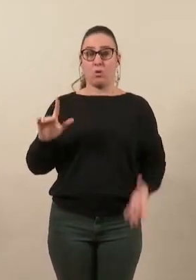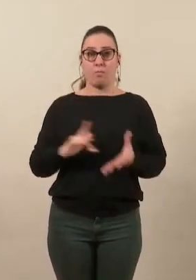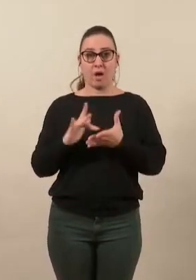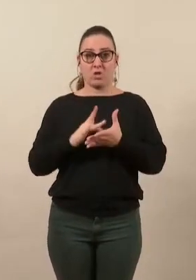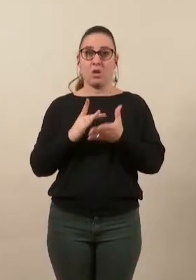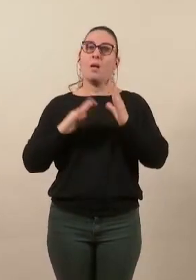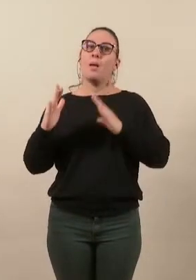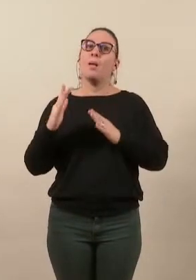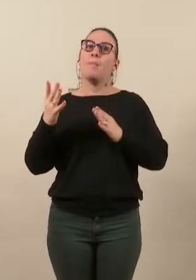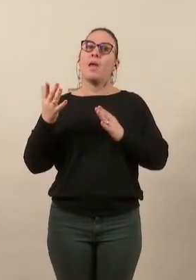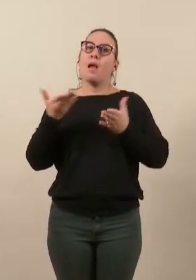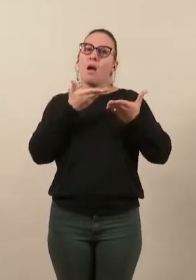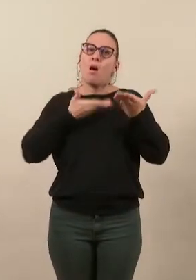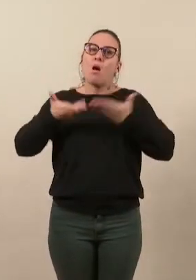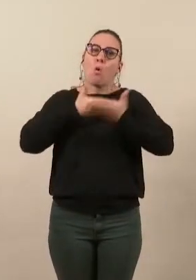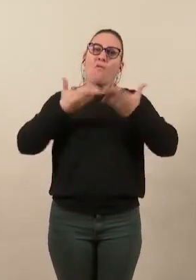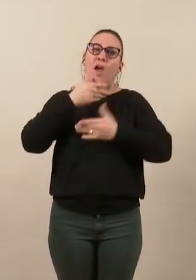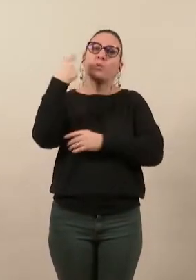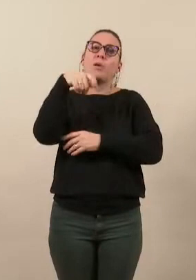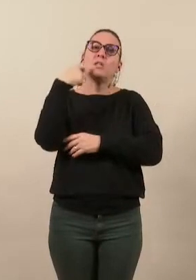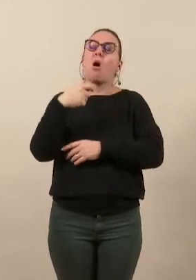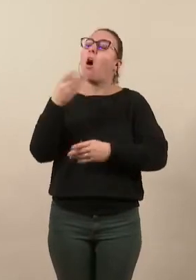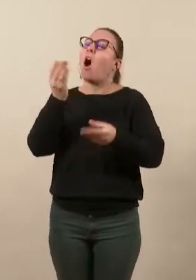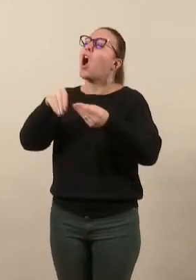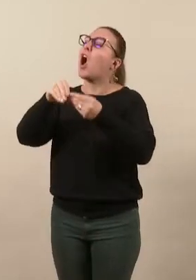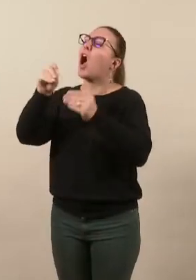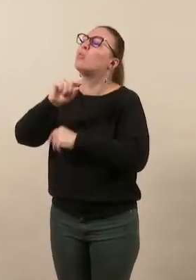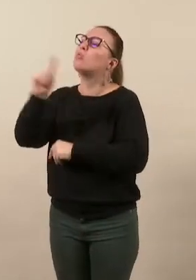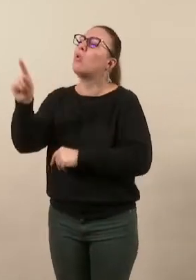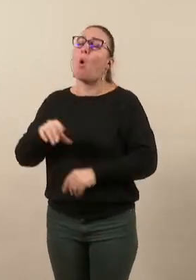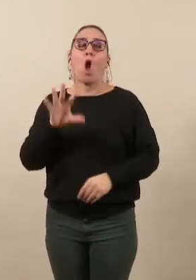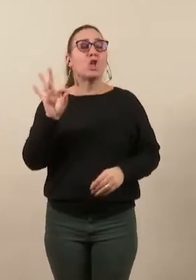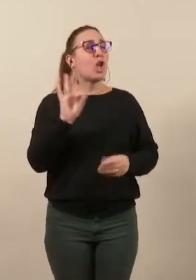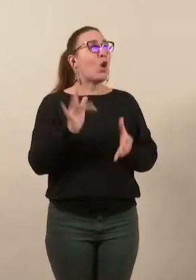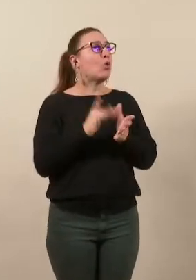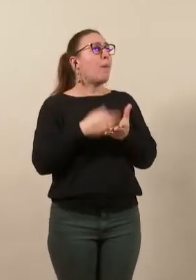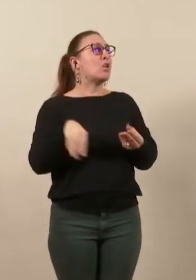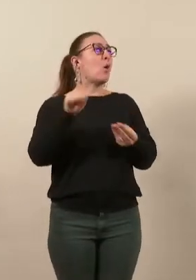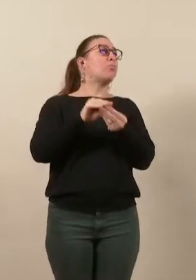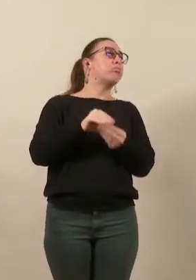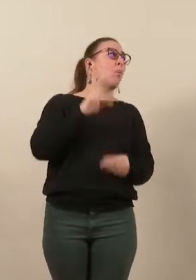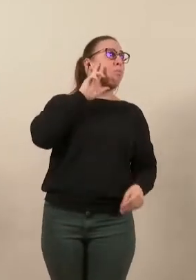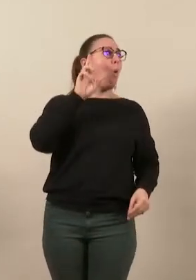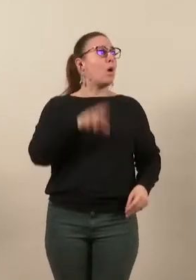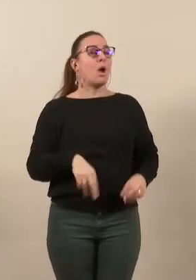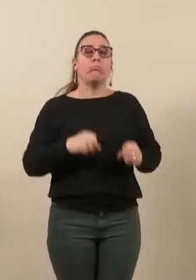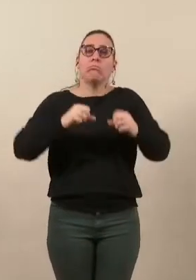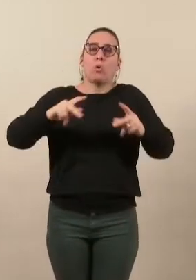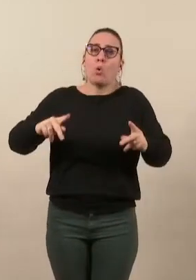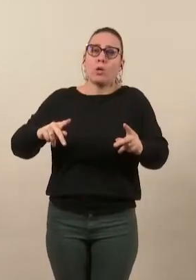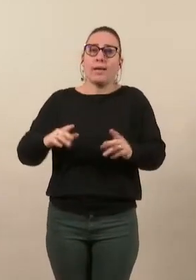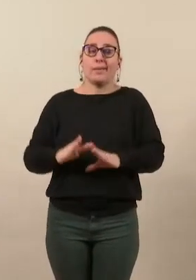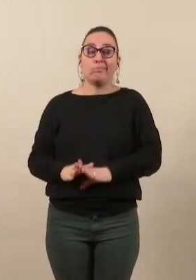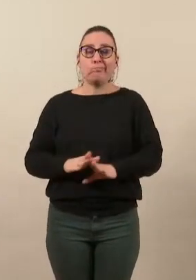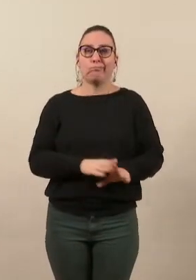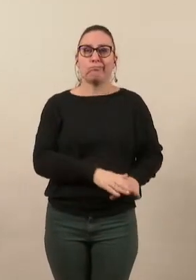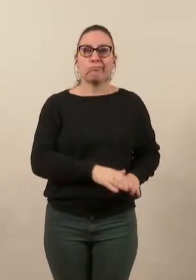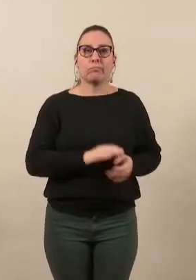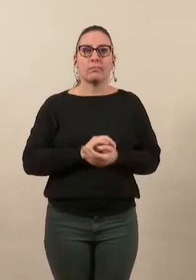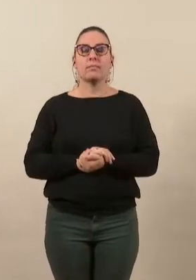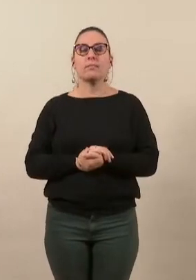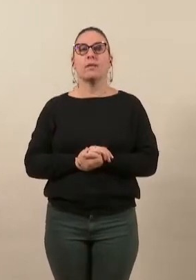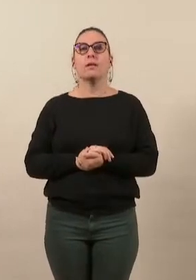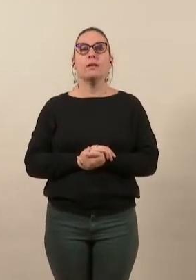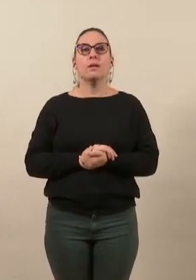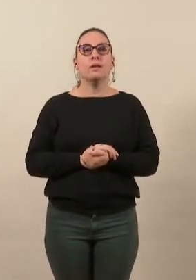des présidents, on nous a dit qu'il n'y avait rien de nouveau, donc 50 pages de plus pour rien, donc... Bref, je vois quand même dans cet